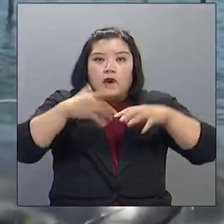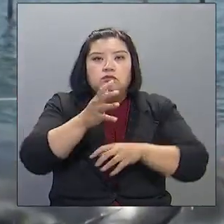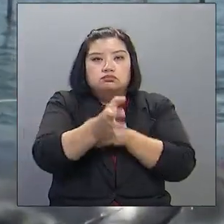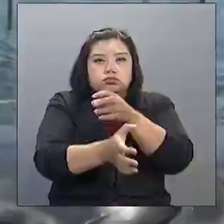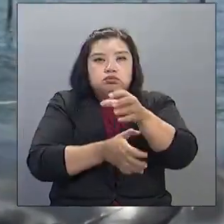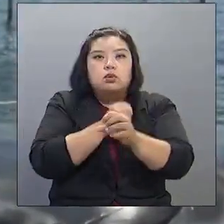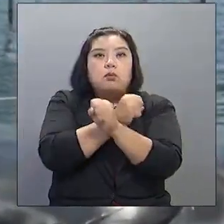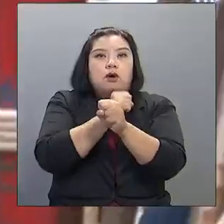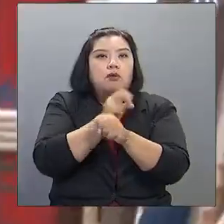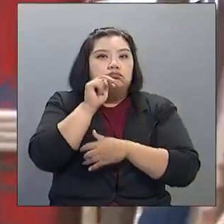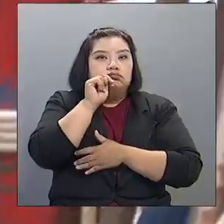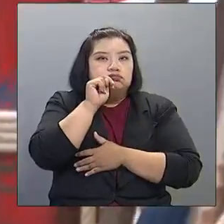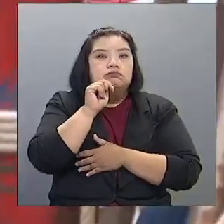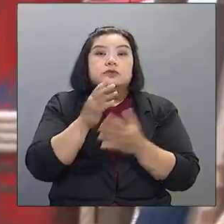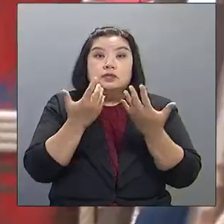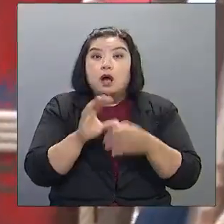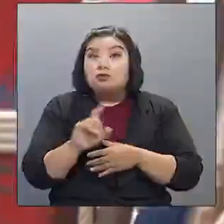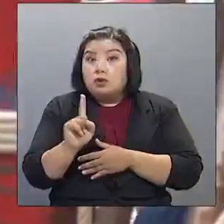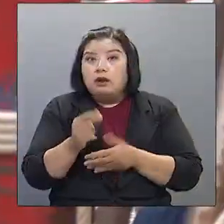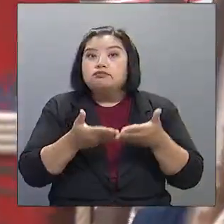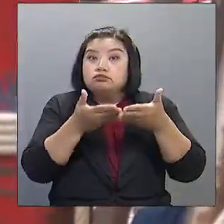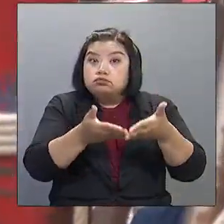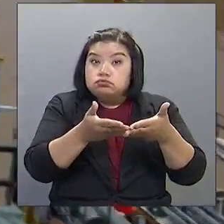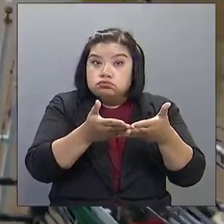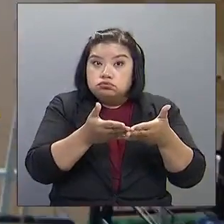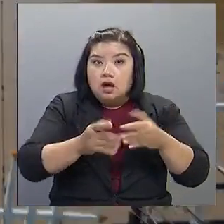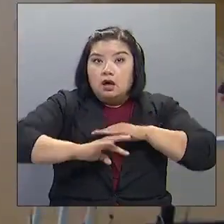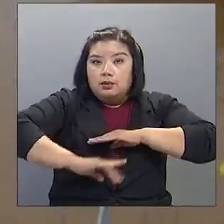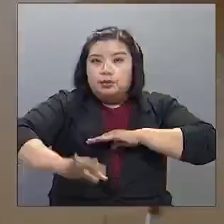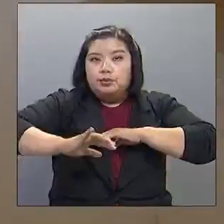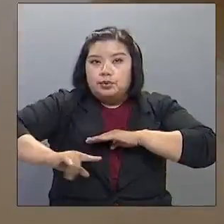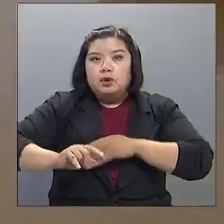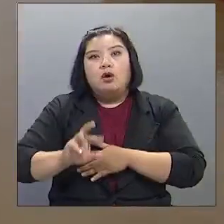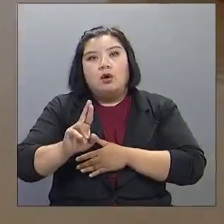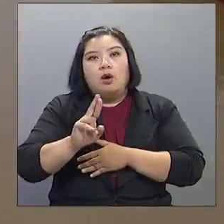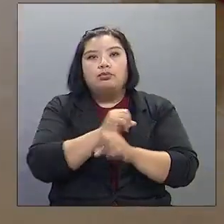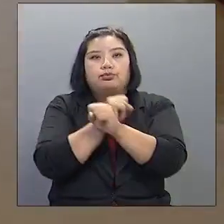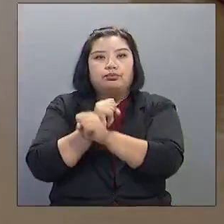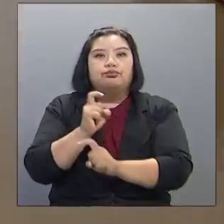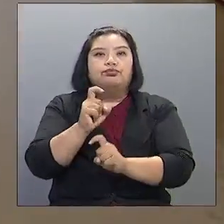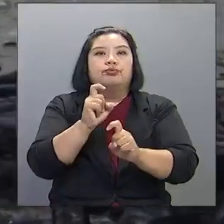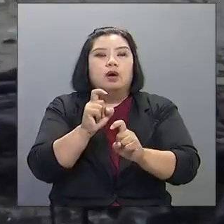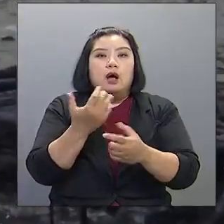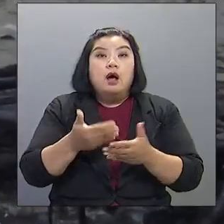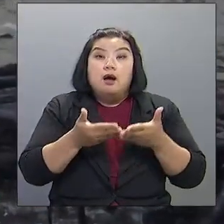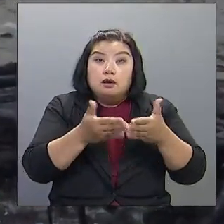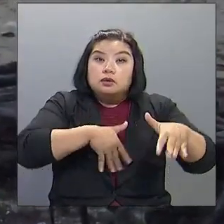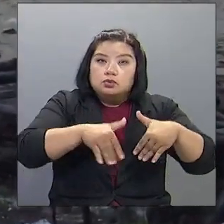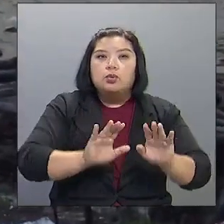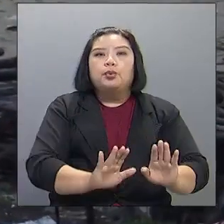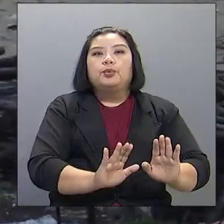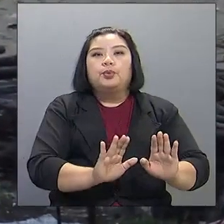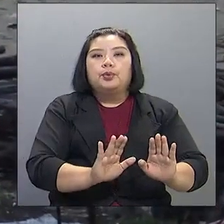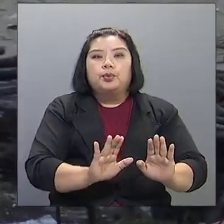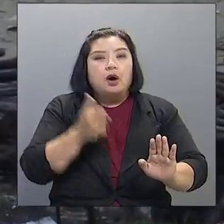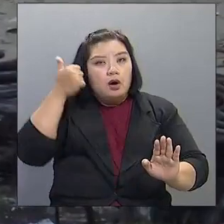เพื่อป้องกันน้ำแยกชั้นในส่วนของชาวเรือบริเวณทะเลอันดามันระยะนี้ควรเดินเรือด้วยความระมัดระวังและเรือเล็กควรงดออกจากฝั่งในช่